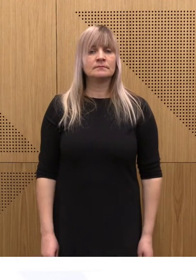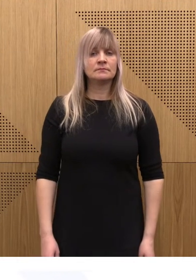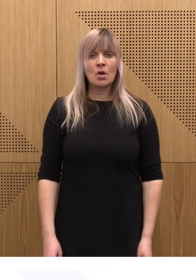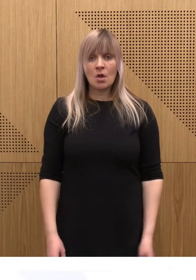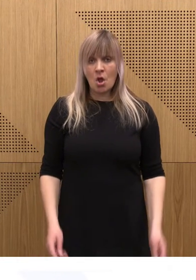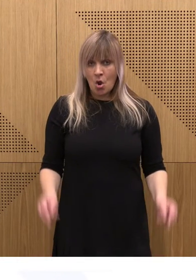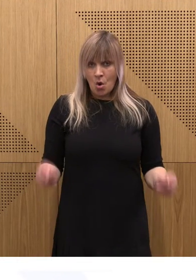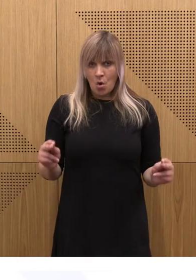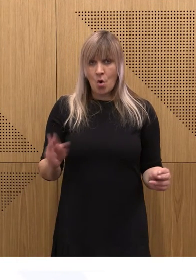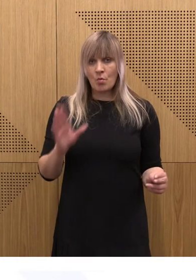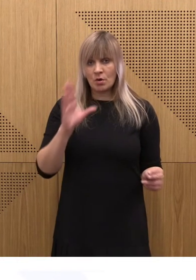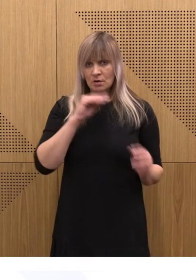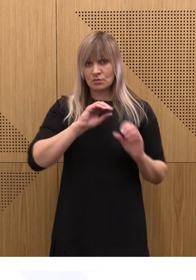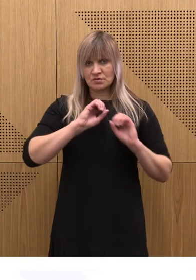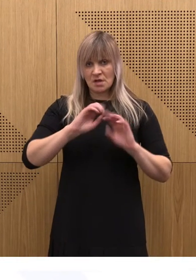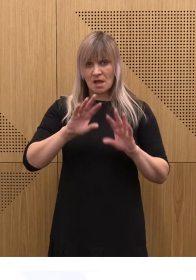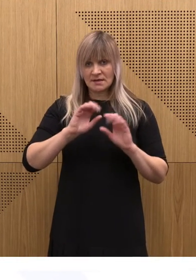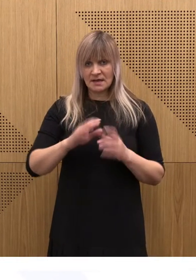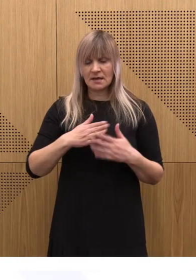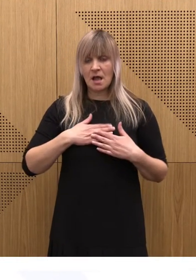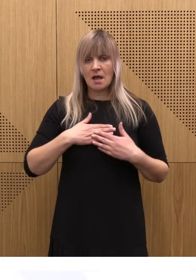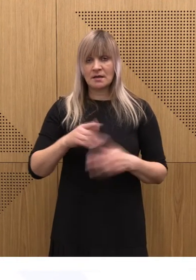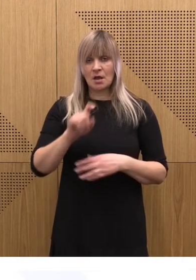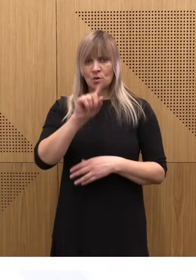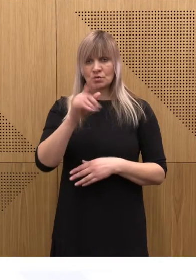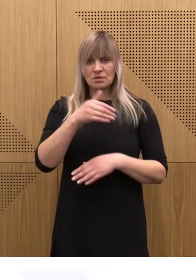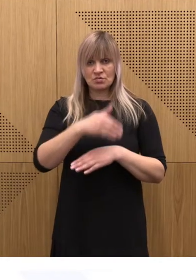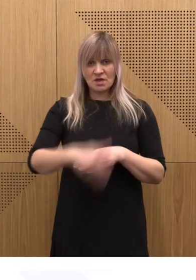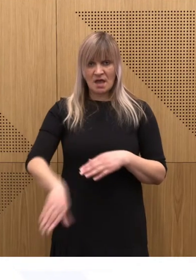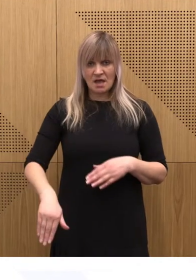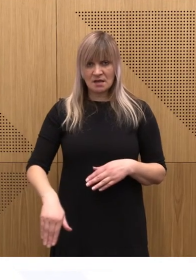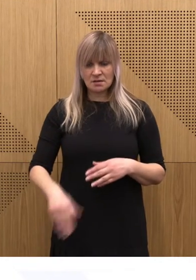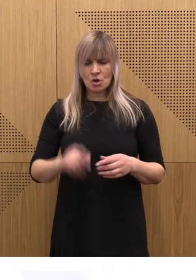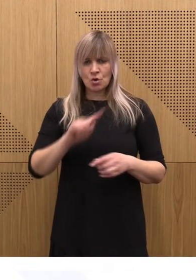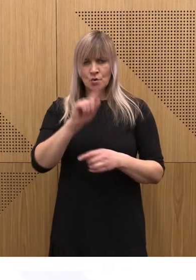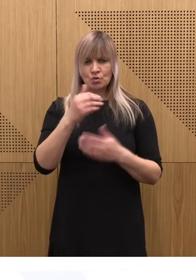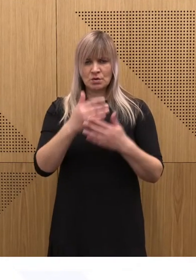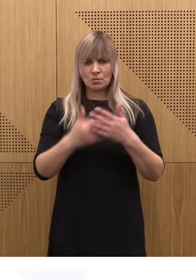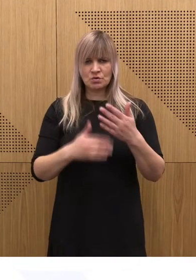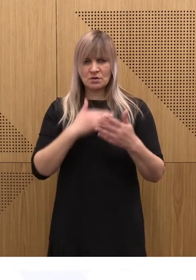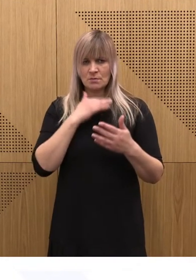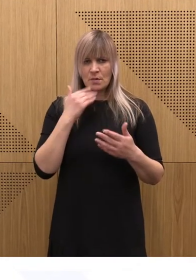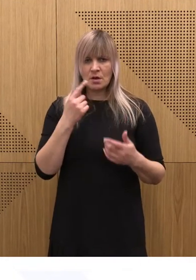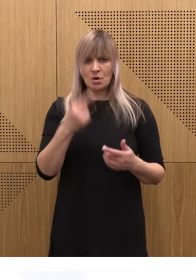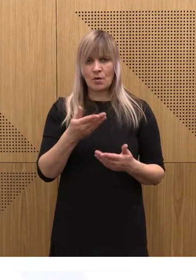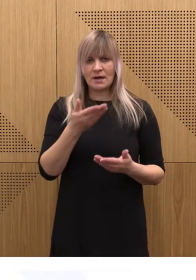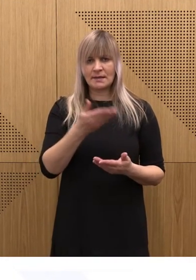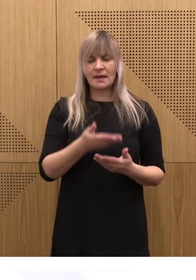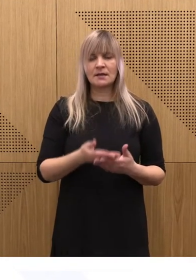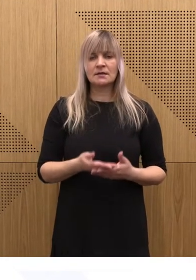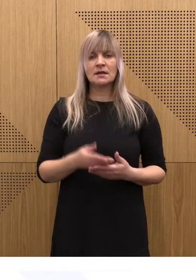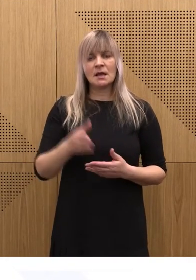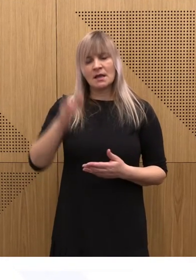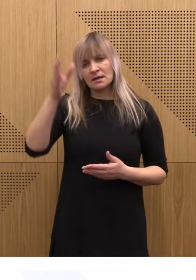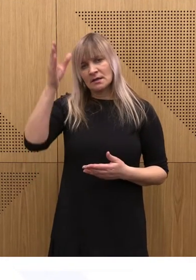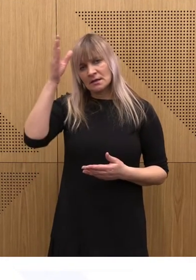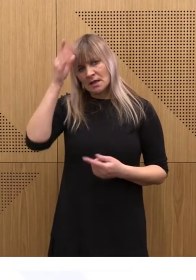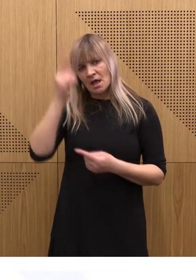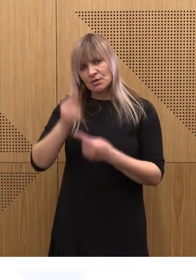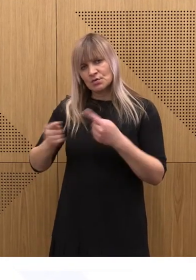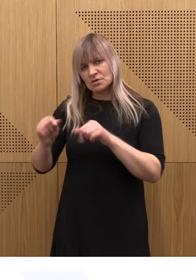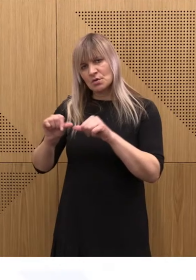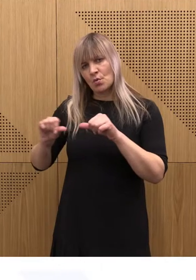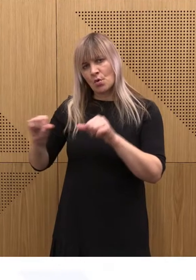Ja loomulikult saan, aitäh selle küsimuse eest. Et neid küsimusi oli muidugi väga palju, et teadusnõukoda siis tegi